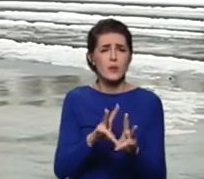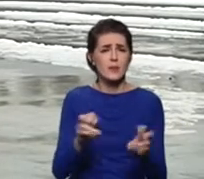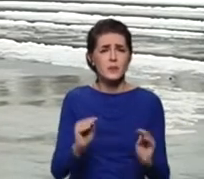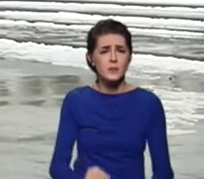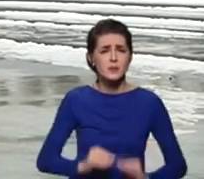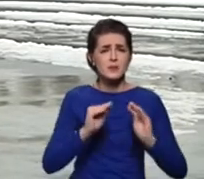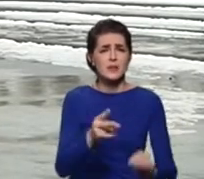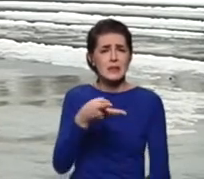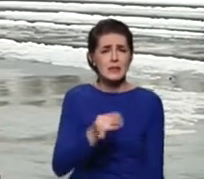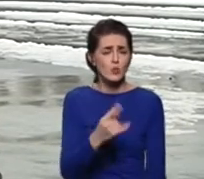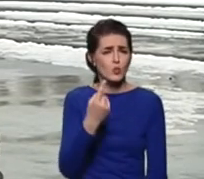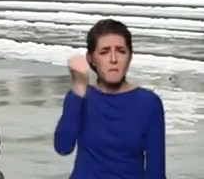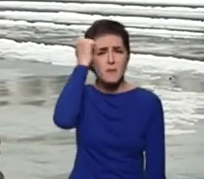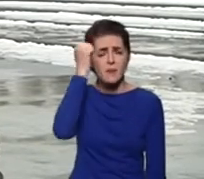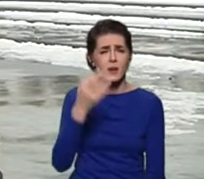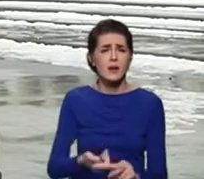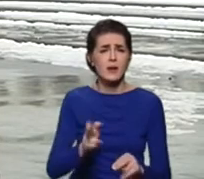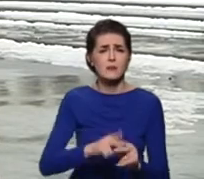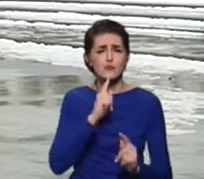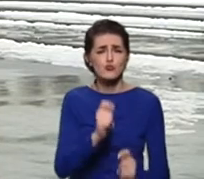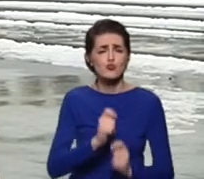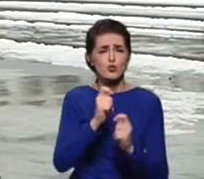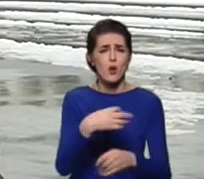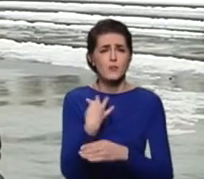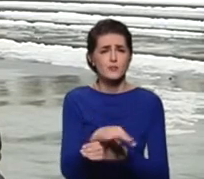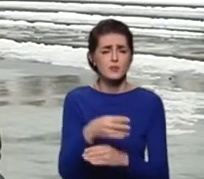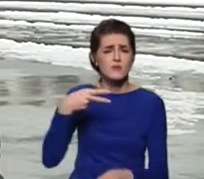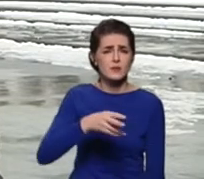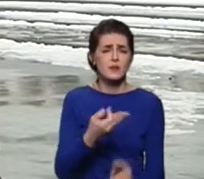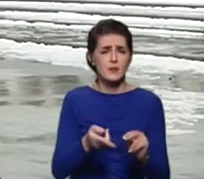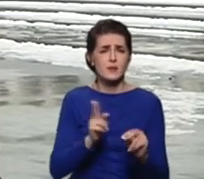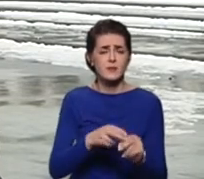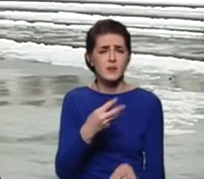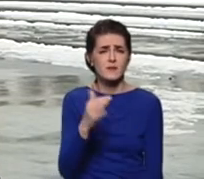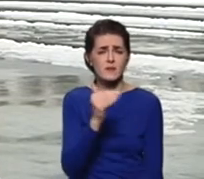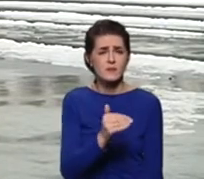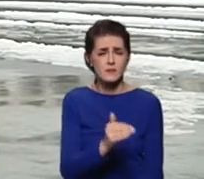жодного пам'ятника жертвам обстрілу 15 лютого.